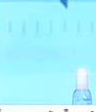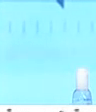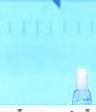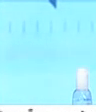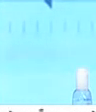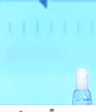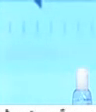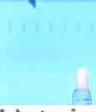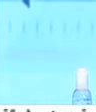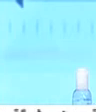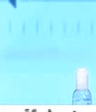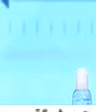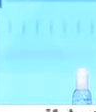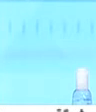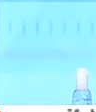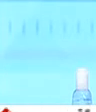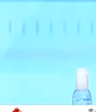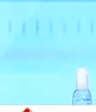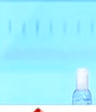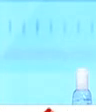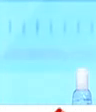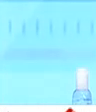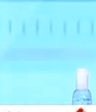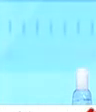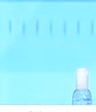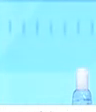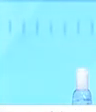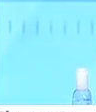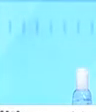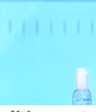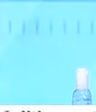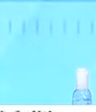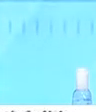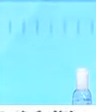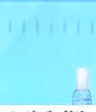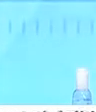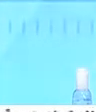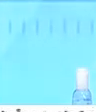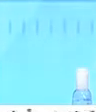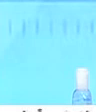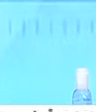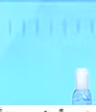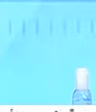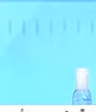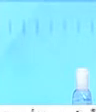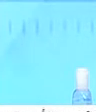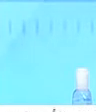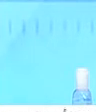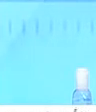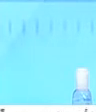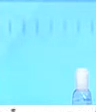معاون الدوله برشا وقاعدين برشا ناشطين في المجتمع المدني اللي قاعدين يعانوا في الفئات الهشه